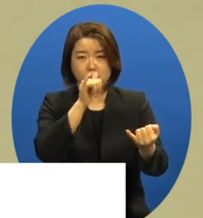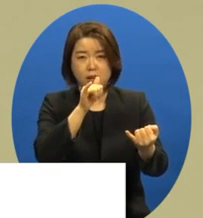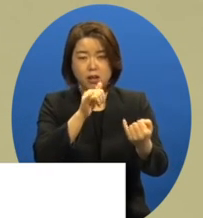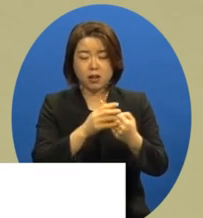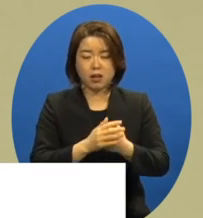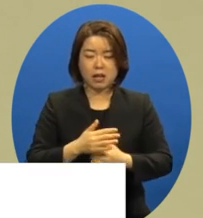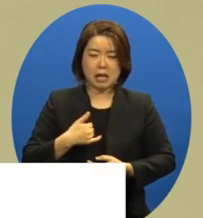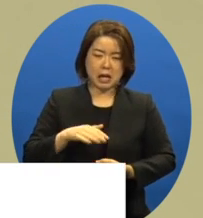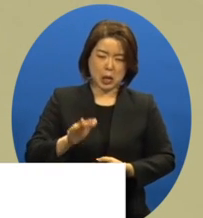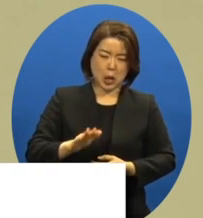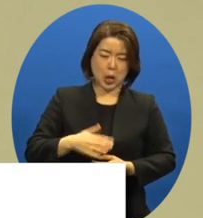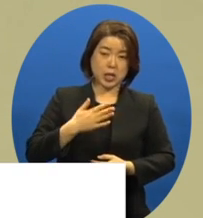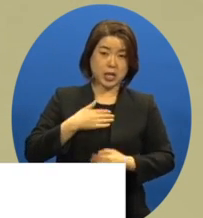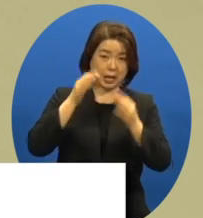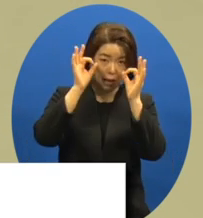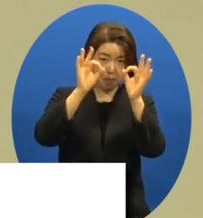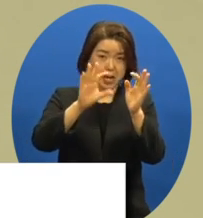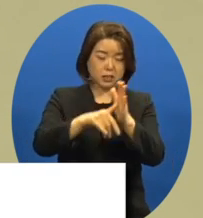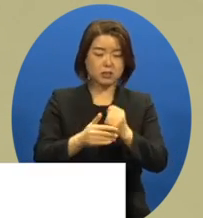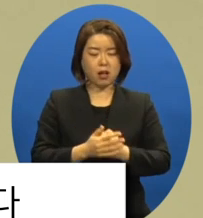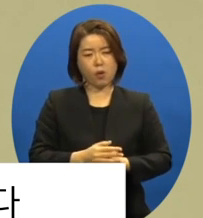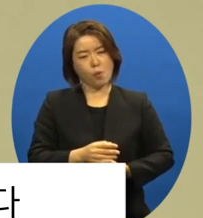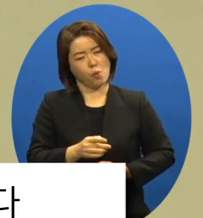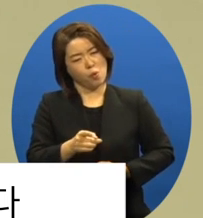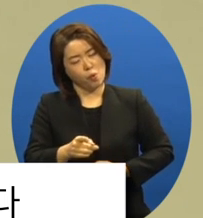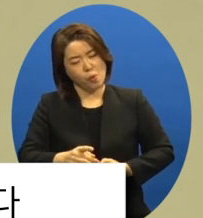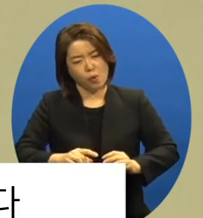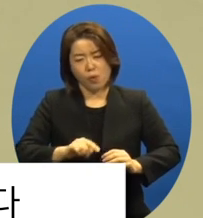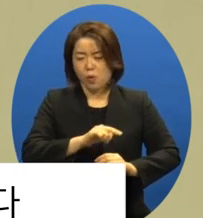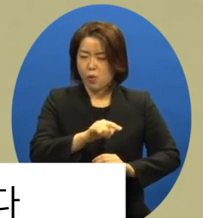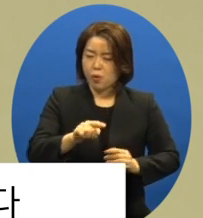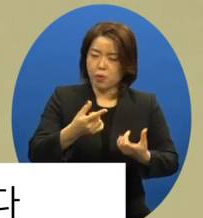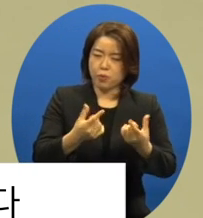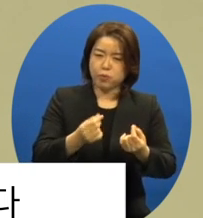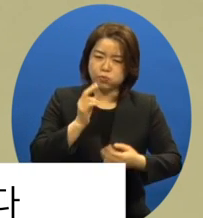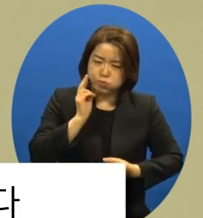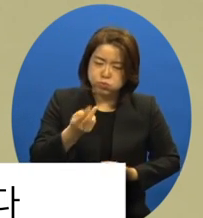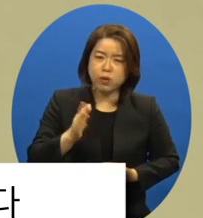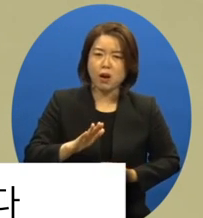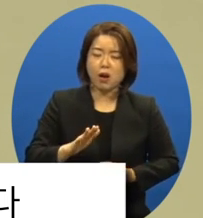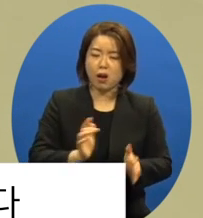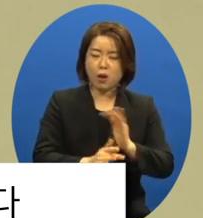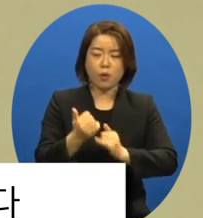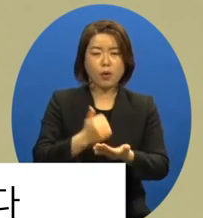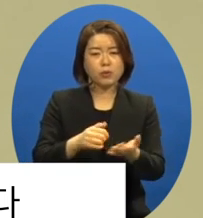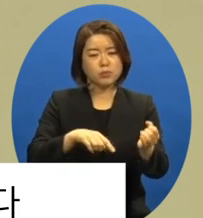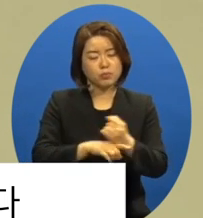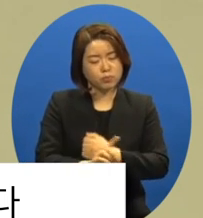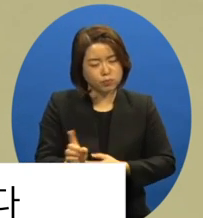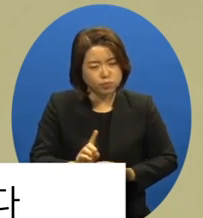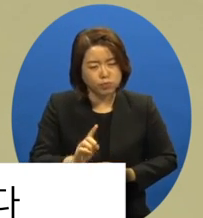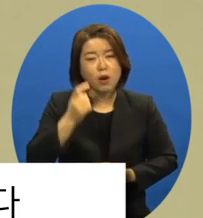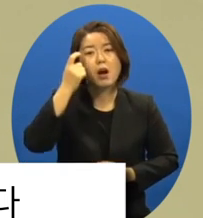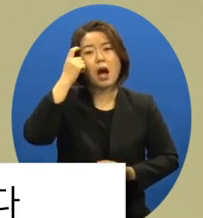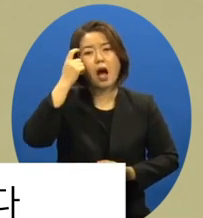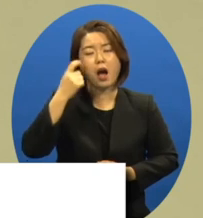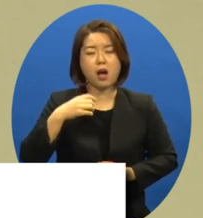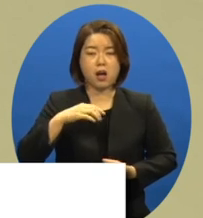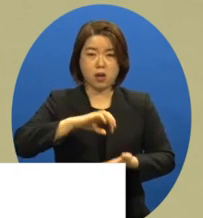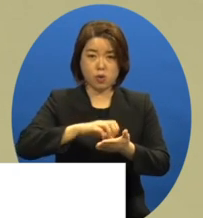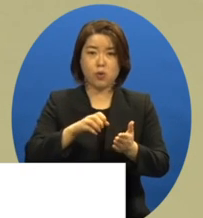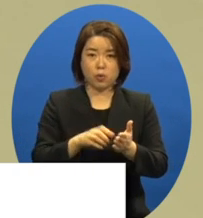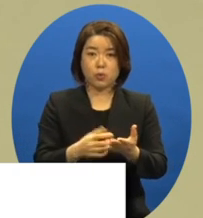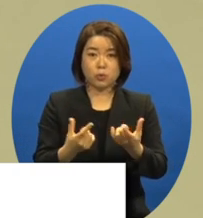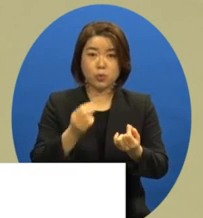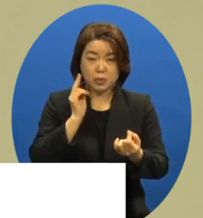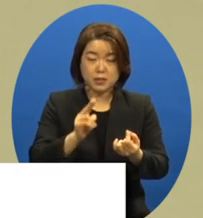제가 보기에도 세상에 이렇게 하면서 예수 믿을 까닭이 뭔가 그런 생각이 들었을 정도입니다.